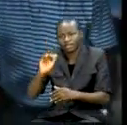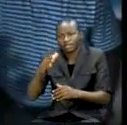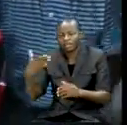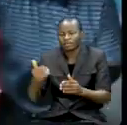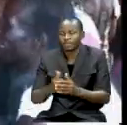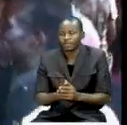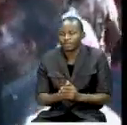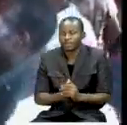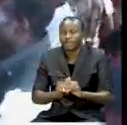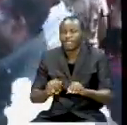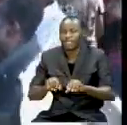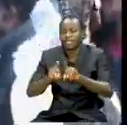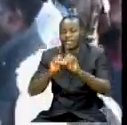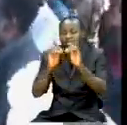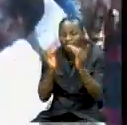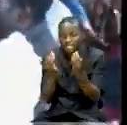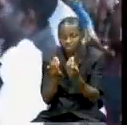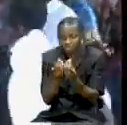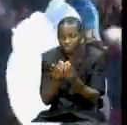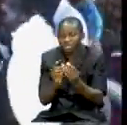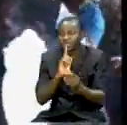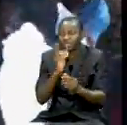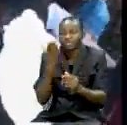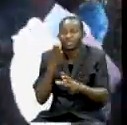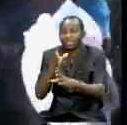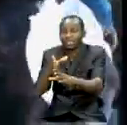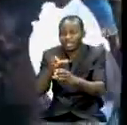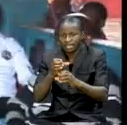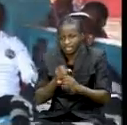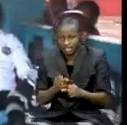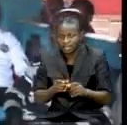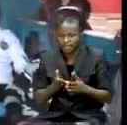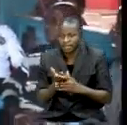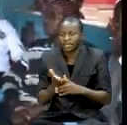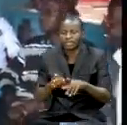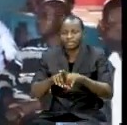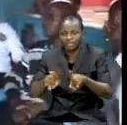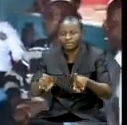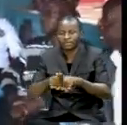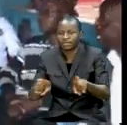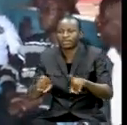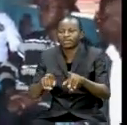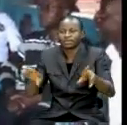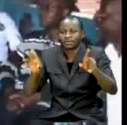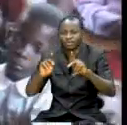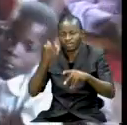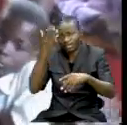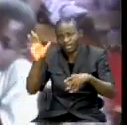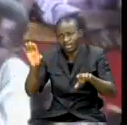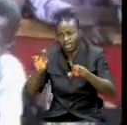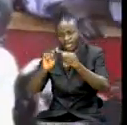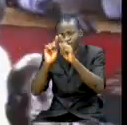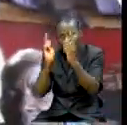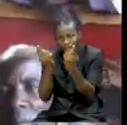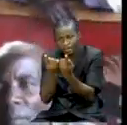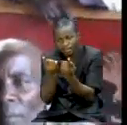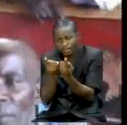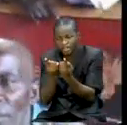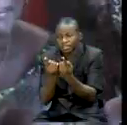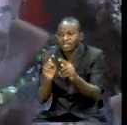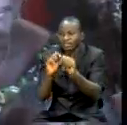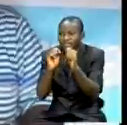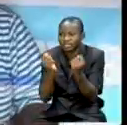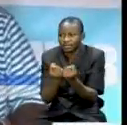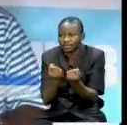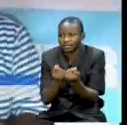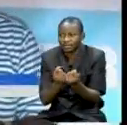délégation nationale de Bonvoie a été accueillie chaleureusement par les siens. C'était avant l'installation du comité sectionnaire.